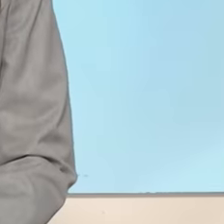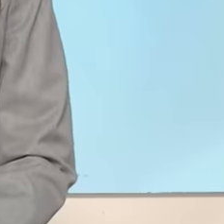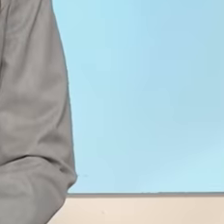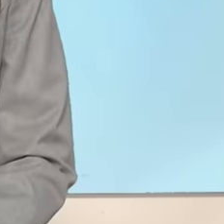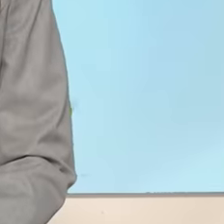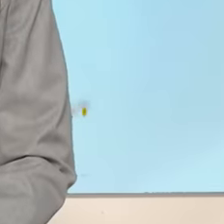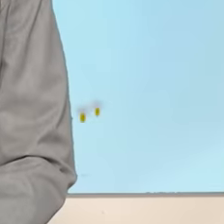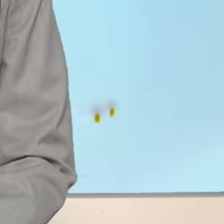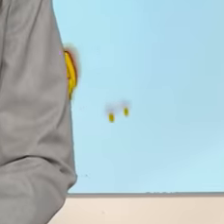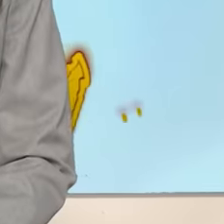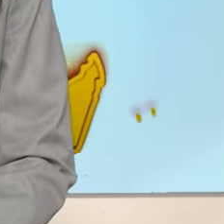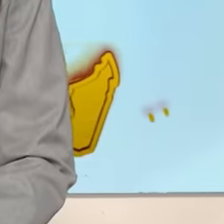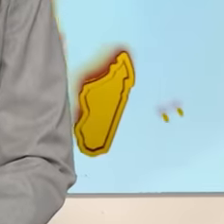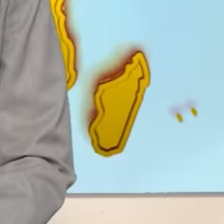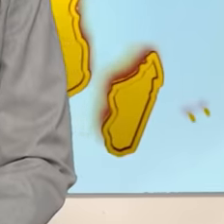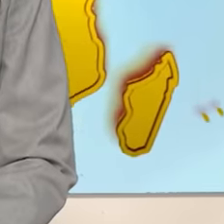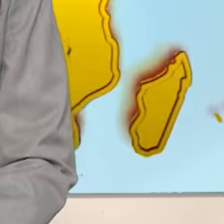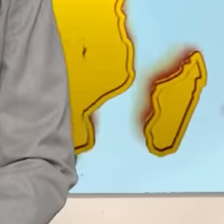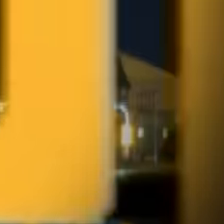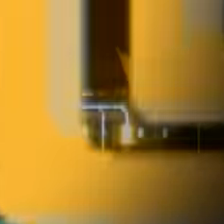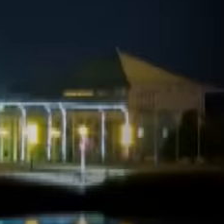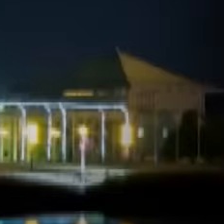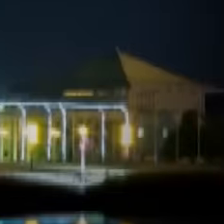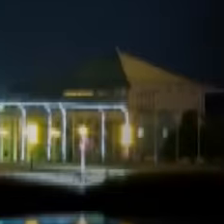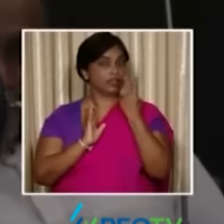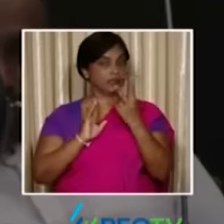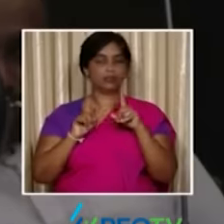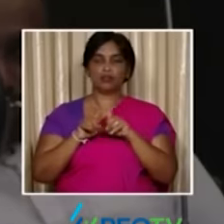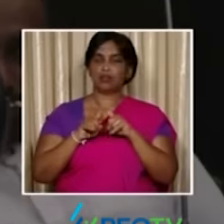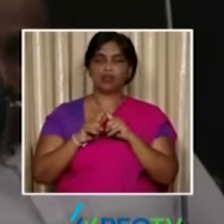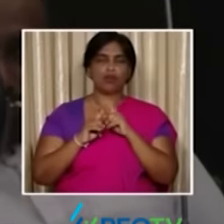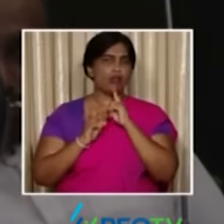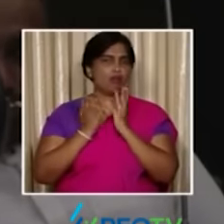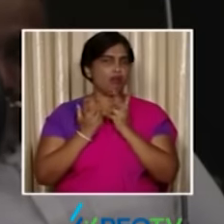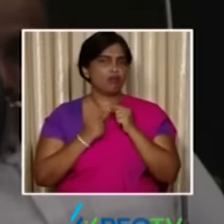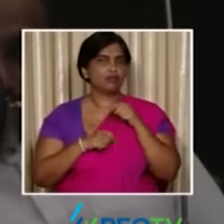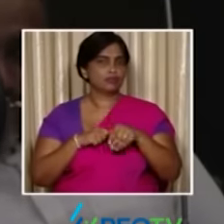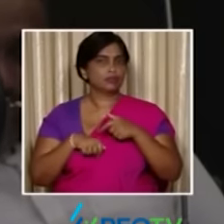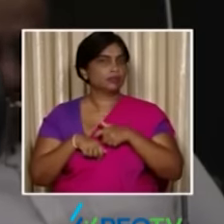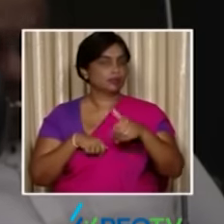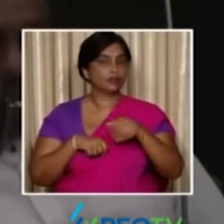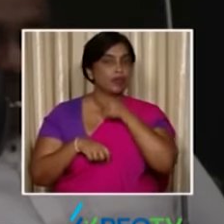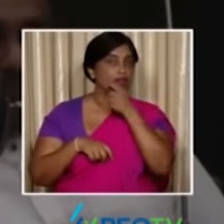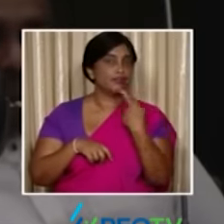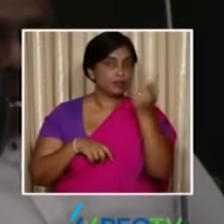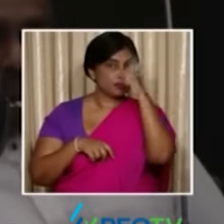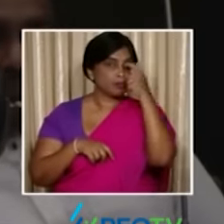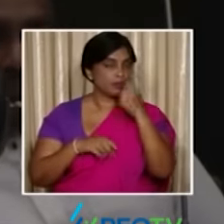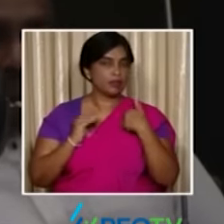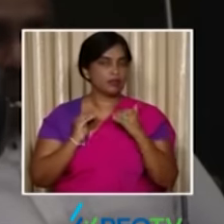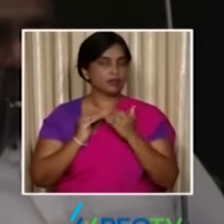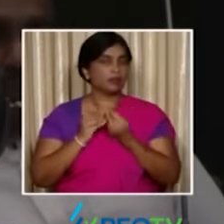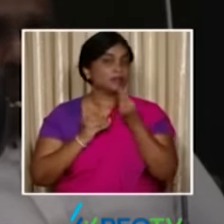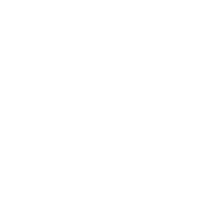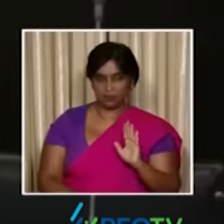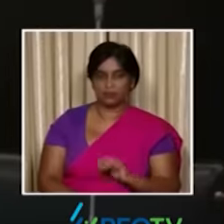ටිරන් අලස් පාර්ලිමේන්තුවේදී අදහස් පළ කළා. අපමණ පිරිසකට මේ වන විට විශ්‍රාම වැටුප් ගැළපීම ලබා